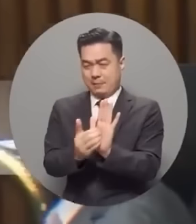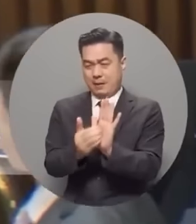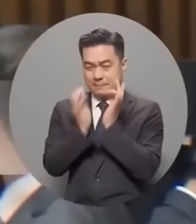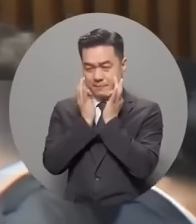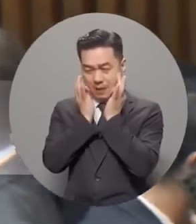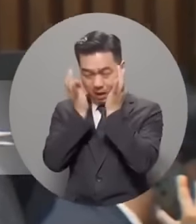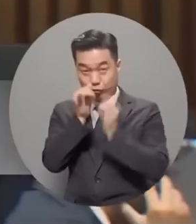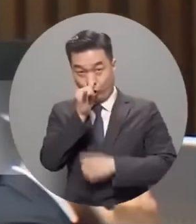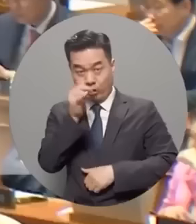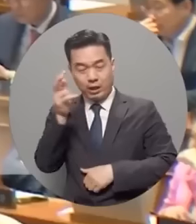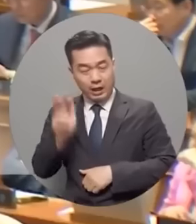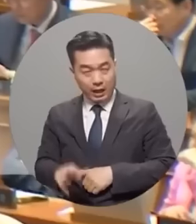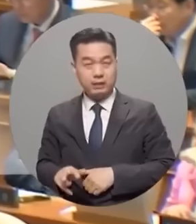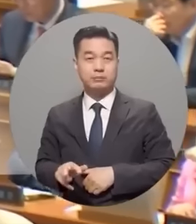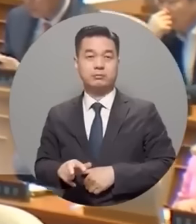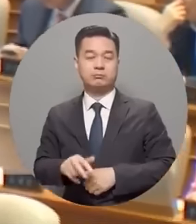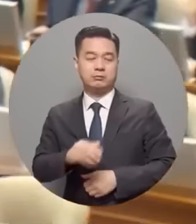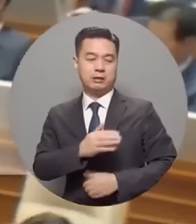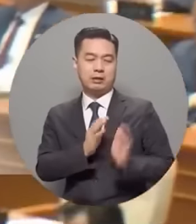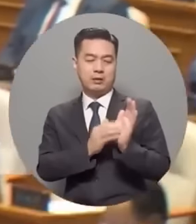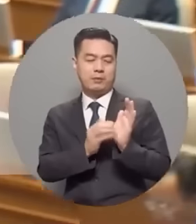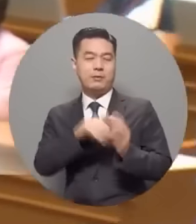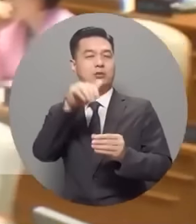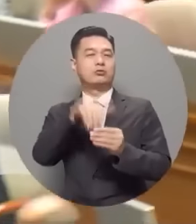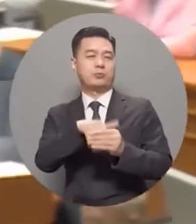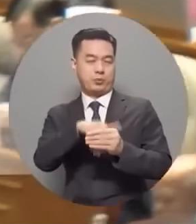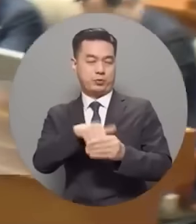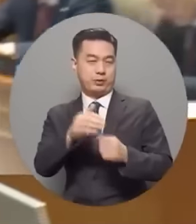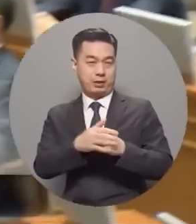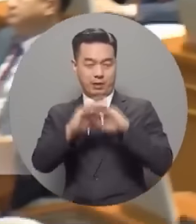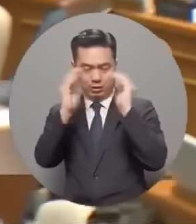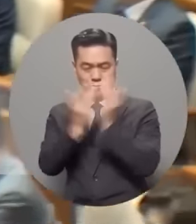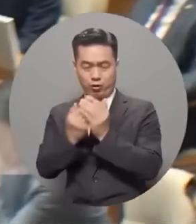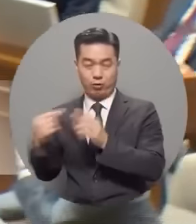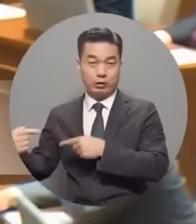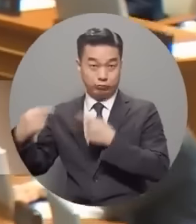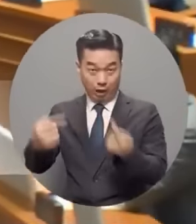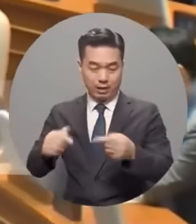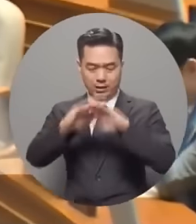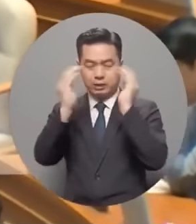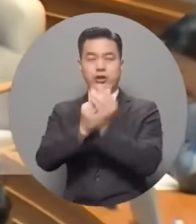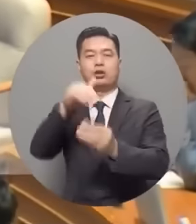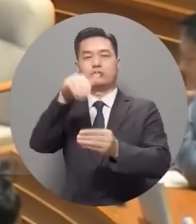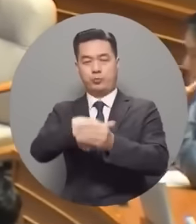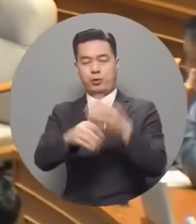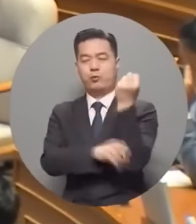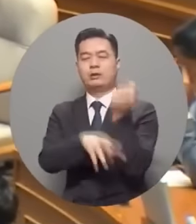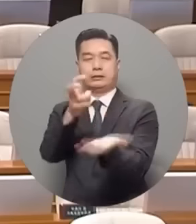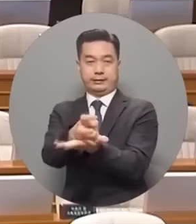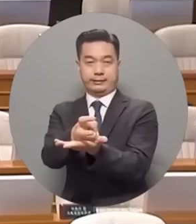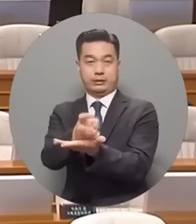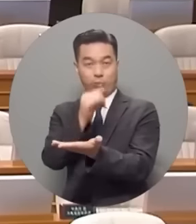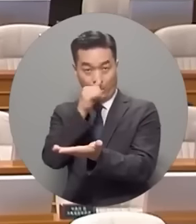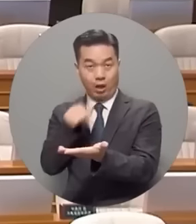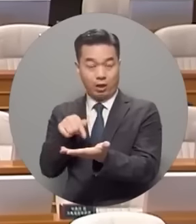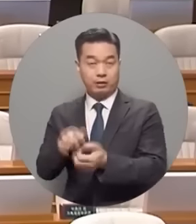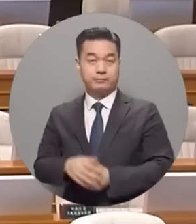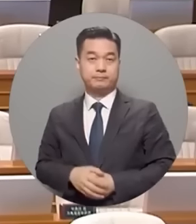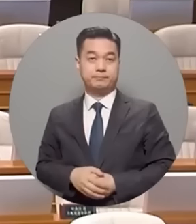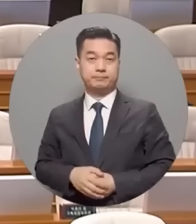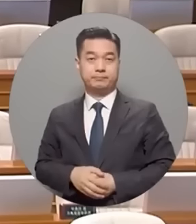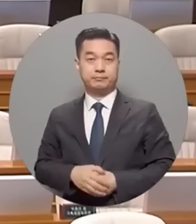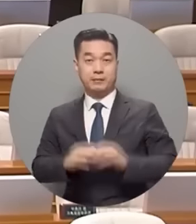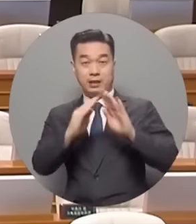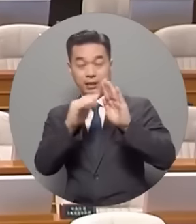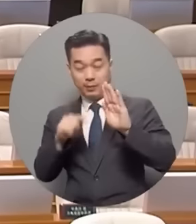있지만 이 같은 무기명 투표 방식 때문에 전원 출석, 전원 투표라는 원칙을 세웠습니다. 결국 기표소에